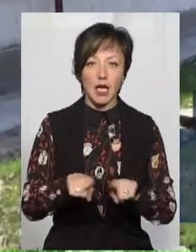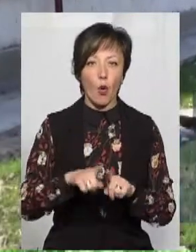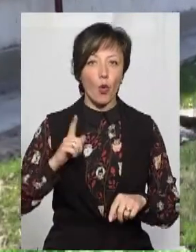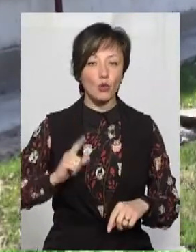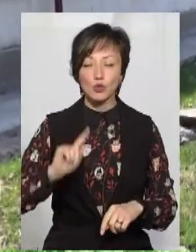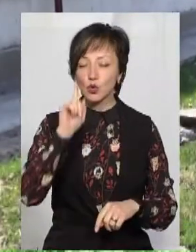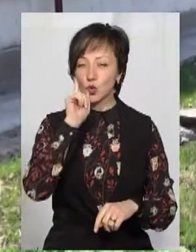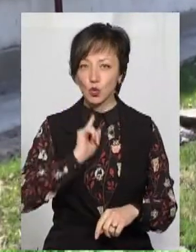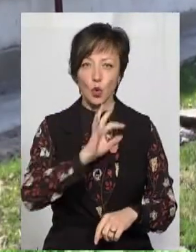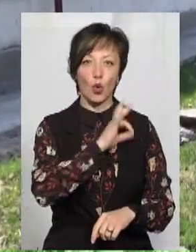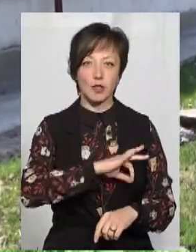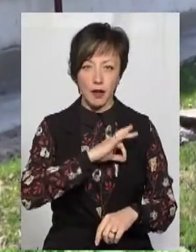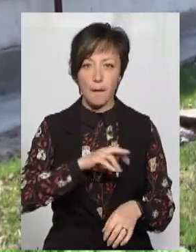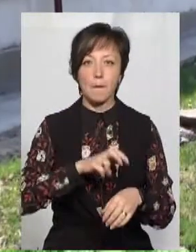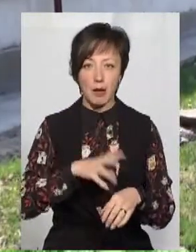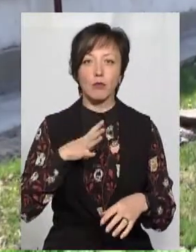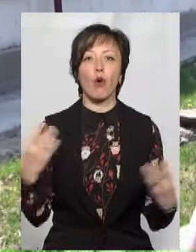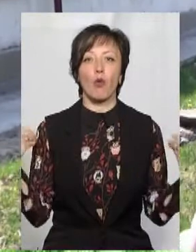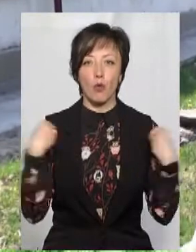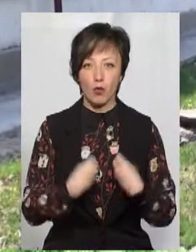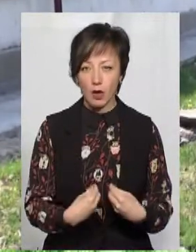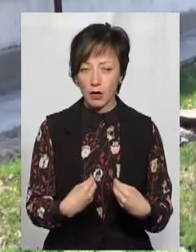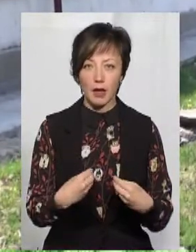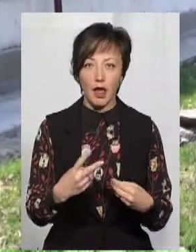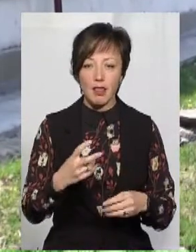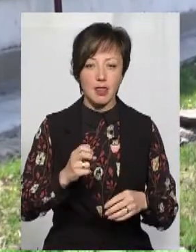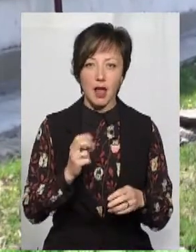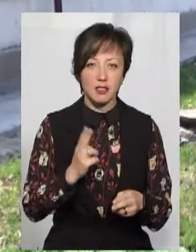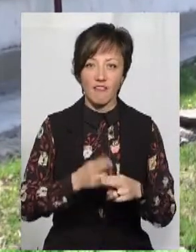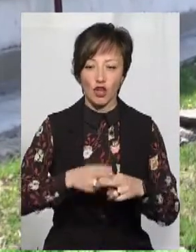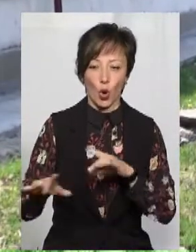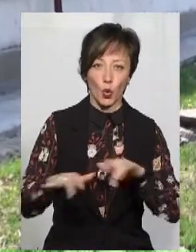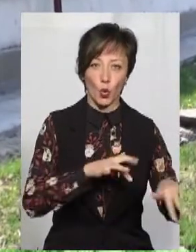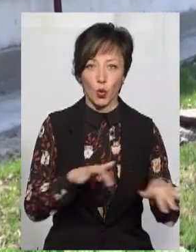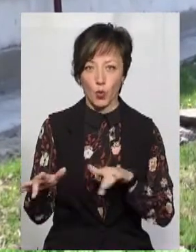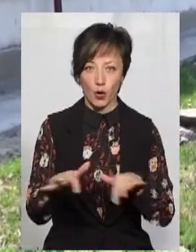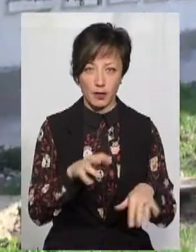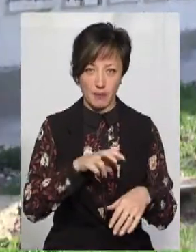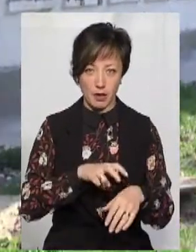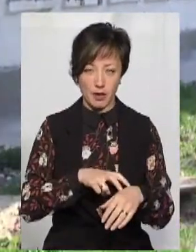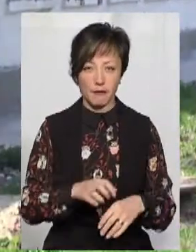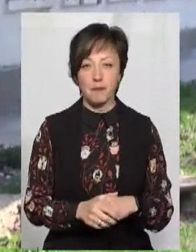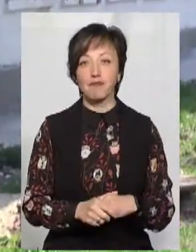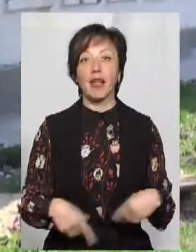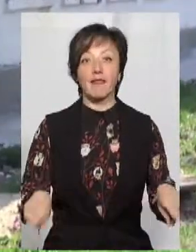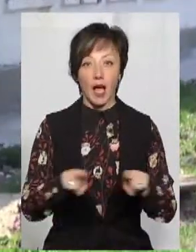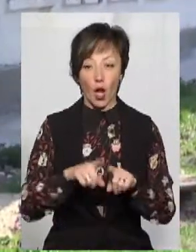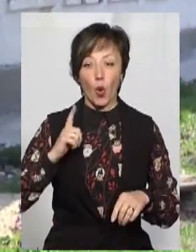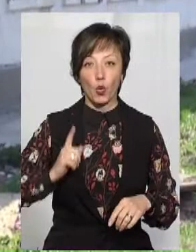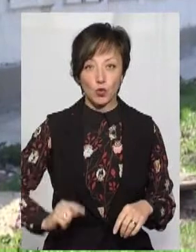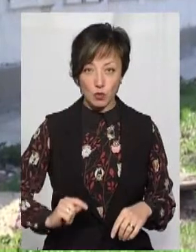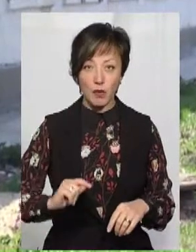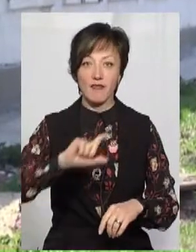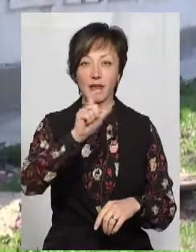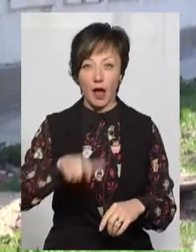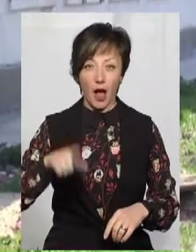зручно користуватися, їх медики одягали, вони абсолютно не сковують руки під час різних маніпуляцій. Саме в таких костюмах медики в